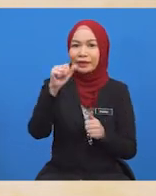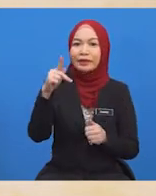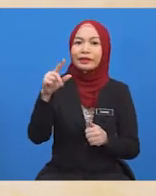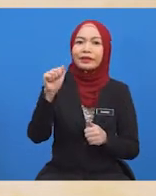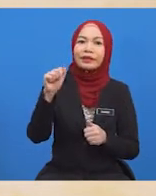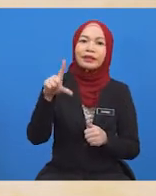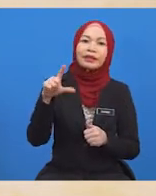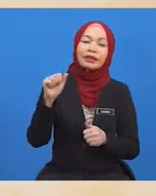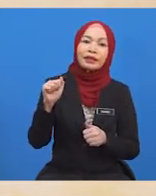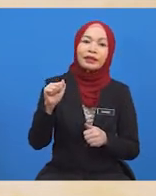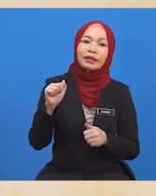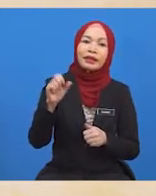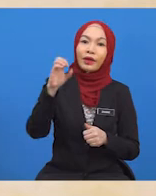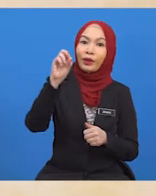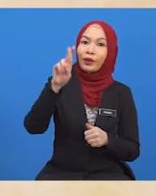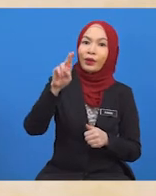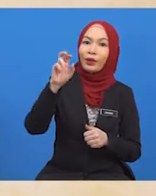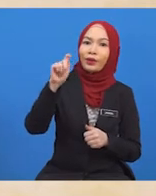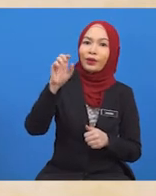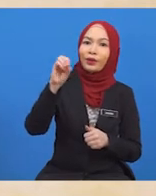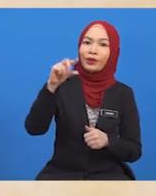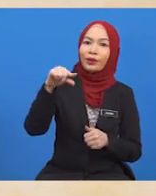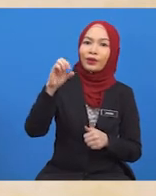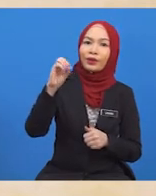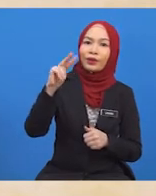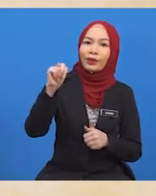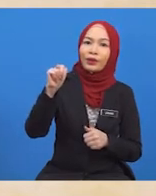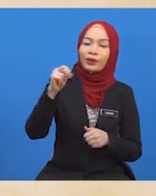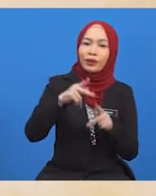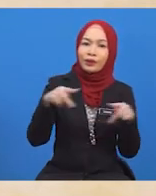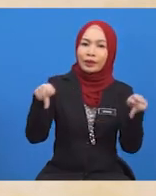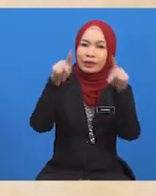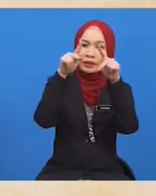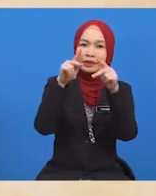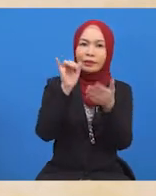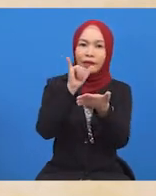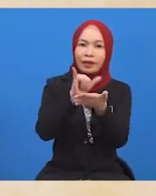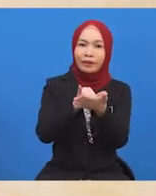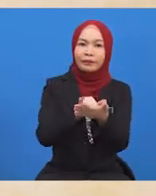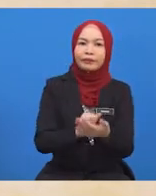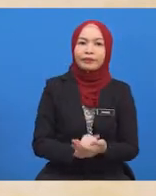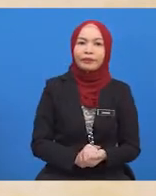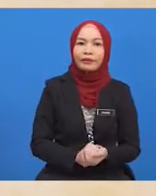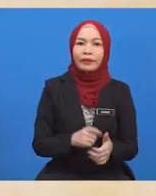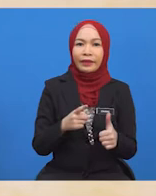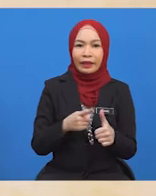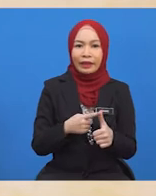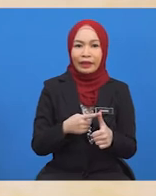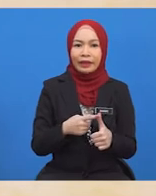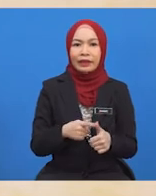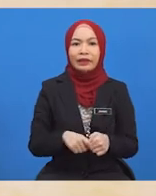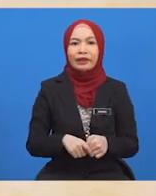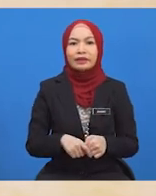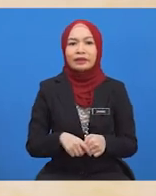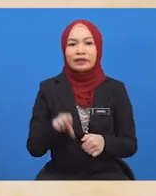penuh uncuran ortogon prisma tersebut. Pada A, satah mengufur sebagaimana dilihat dari arah